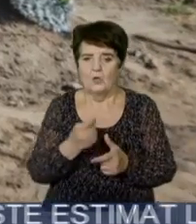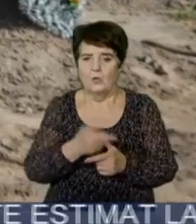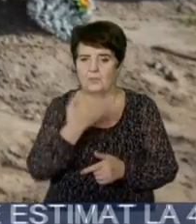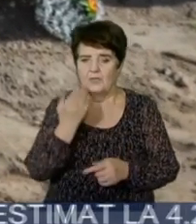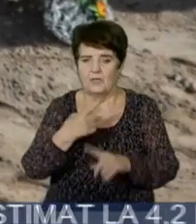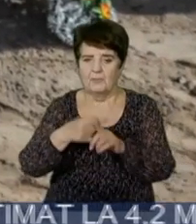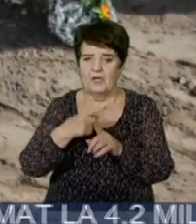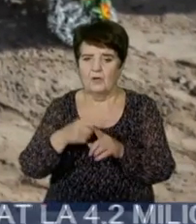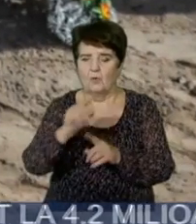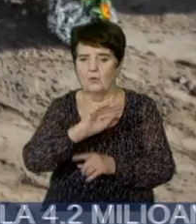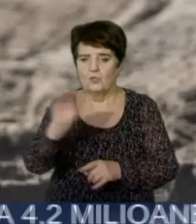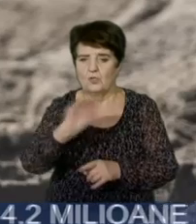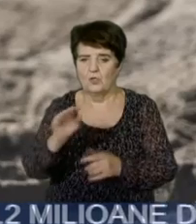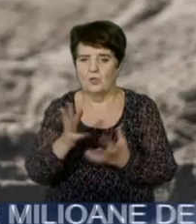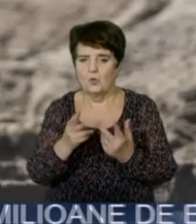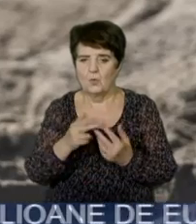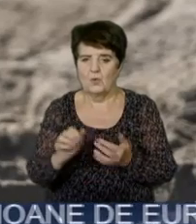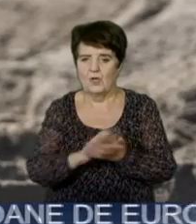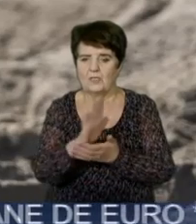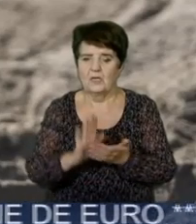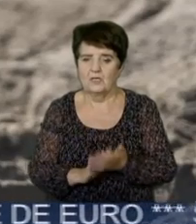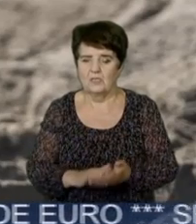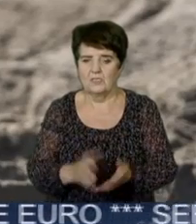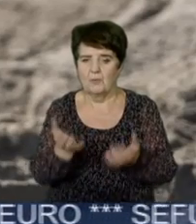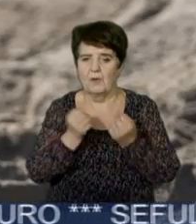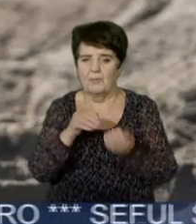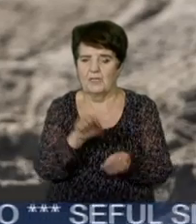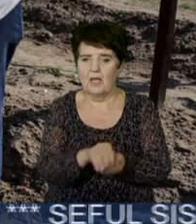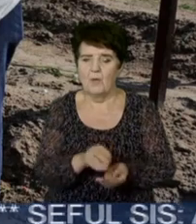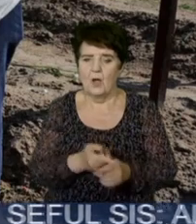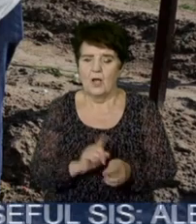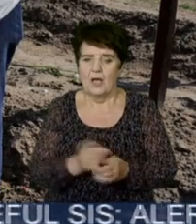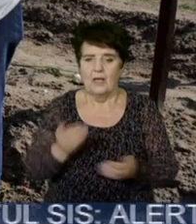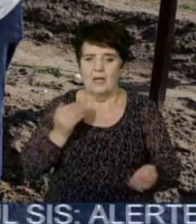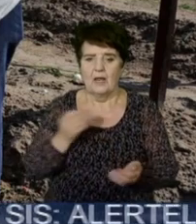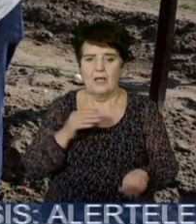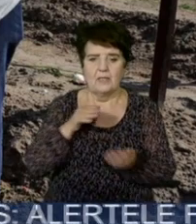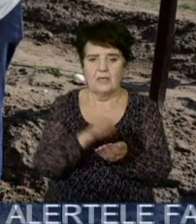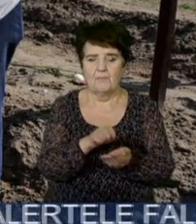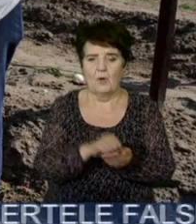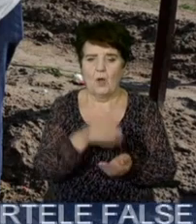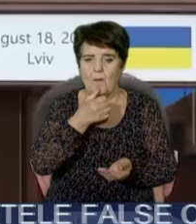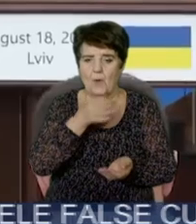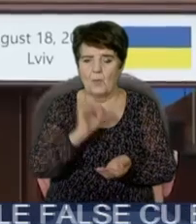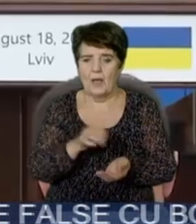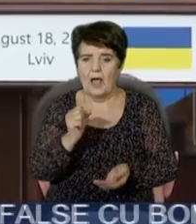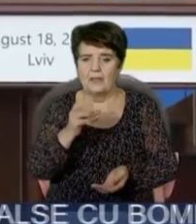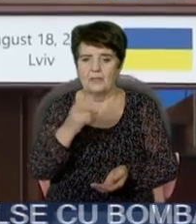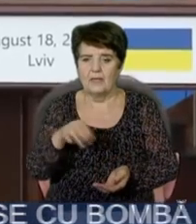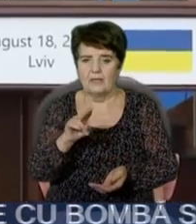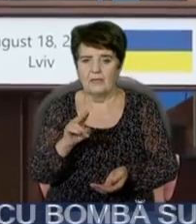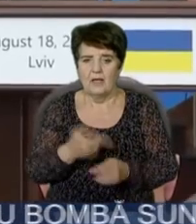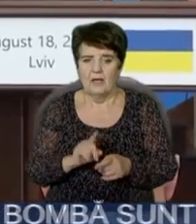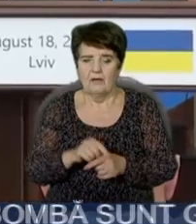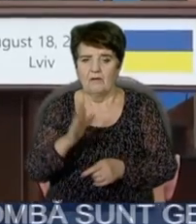cruce este consemnat doar numărul de înregistrare primit la morgă. Înainte de a fi îngropate, le-au fost prelevate probe ADN. Președintele